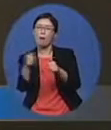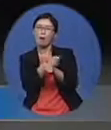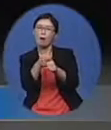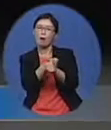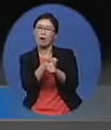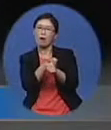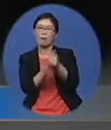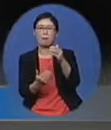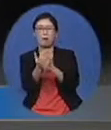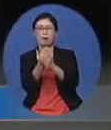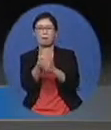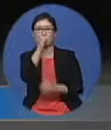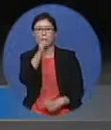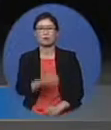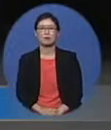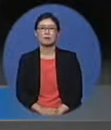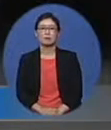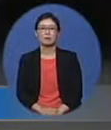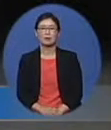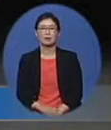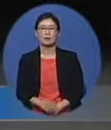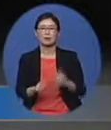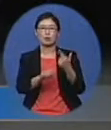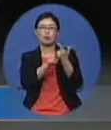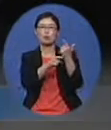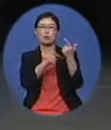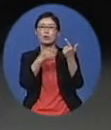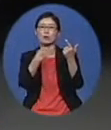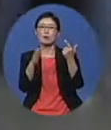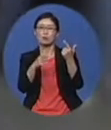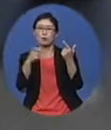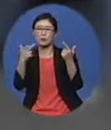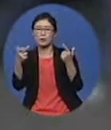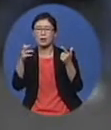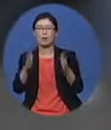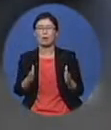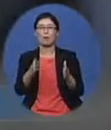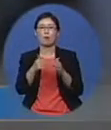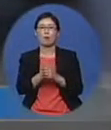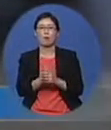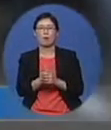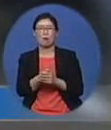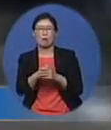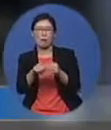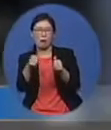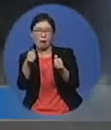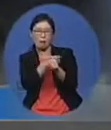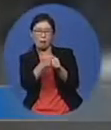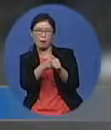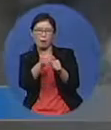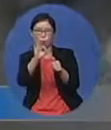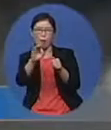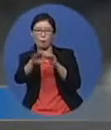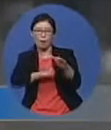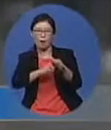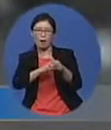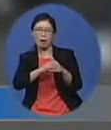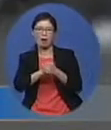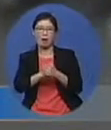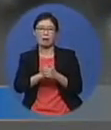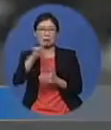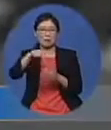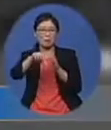발생했습니다. 지난 14일부터 17일까지 가해자 5명은 김모 씨에게 카드를 빼앗는 등 금품 갈취는 물론 두 손을